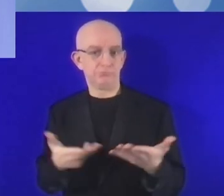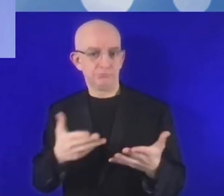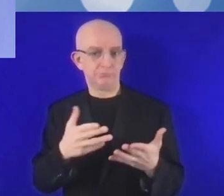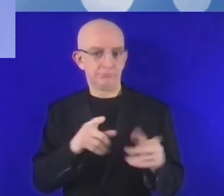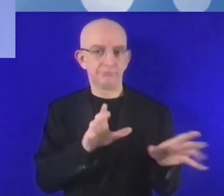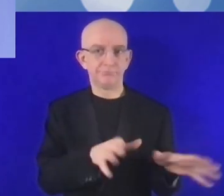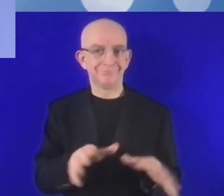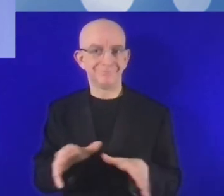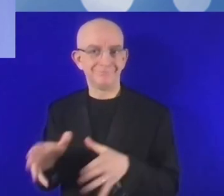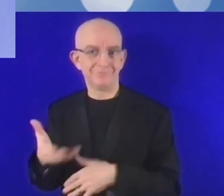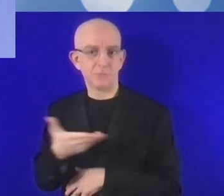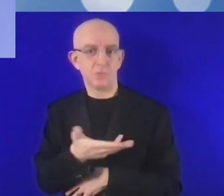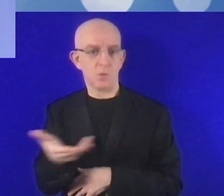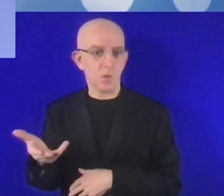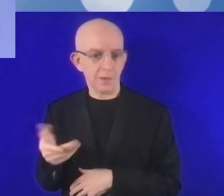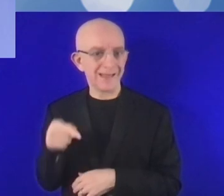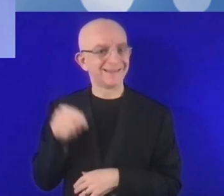в общепринятом восприятии